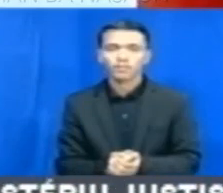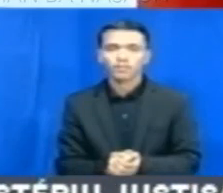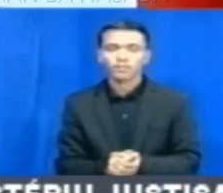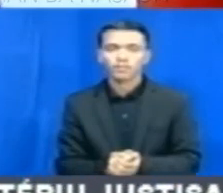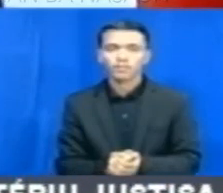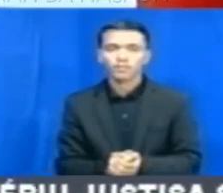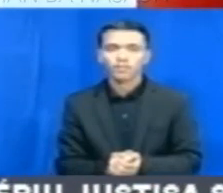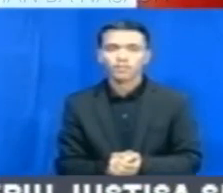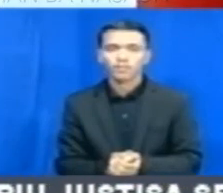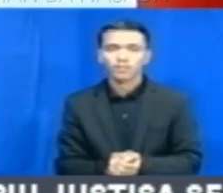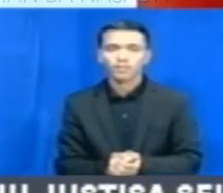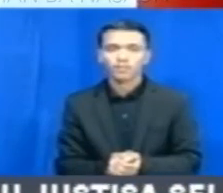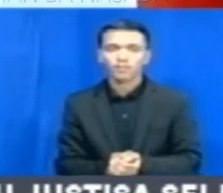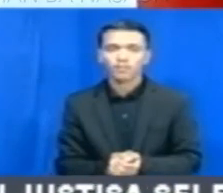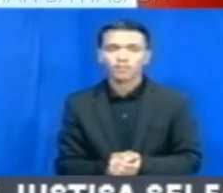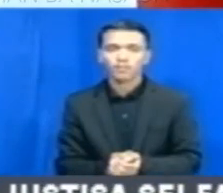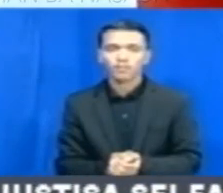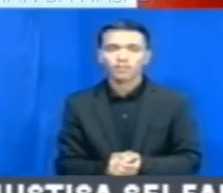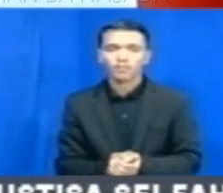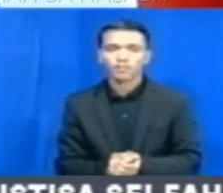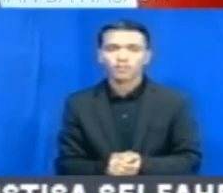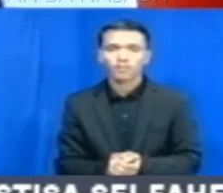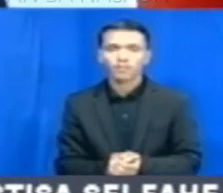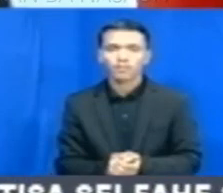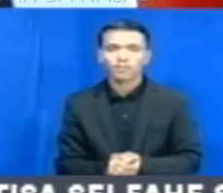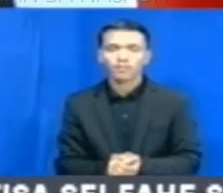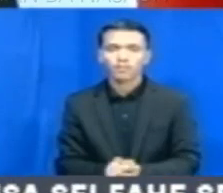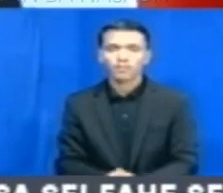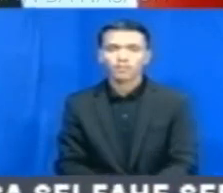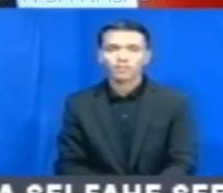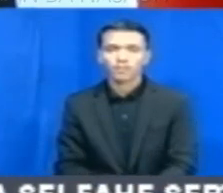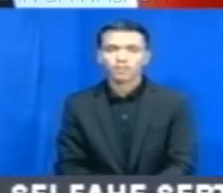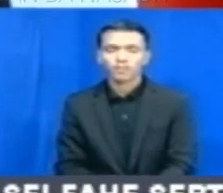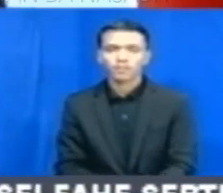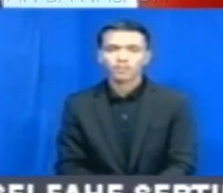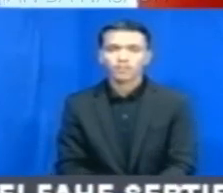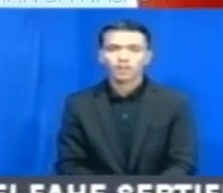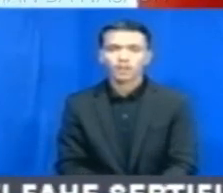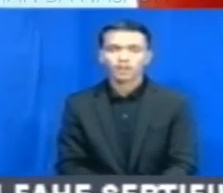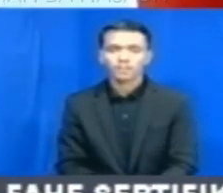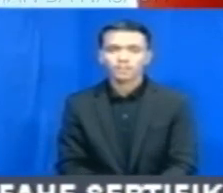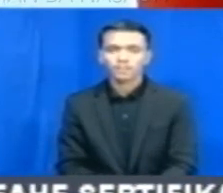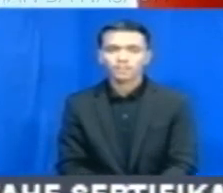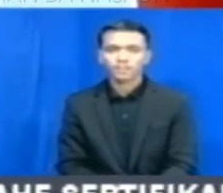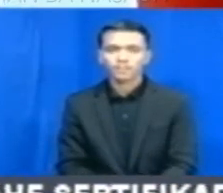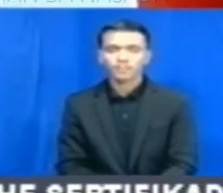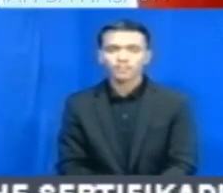berekspresi, berpendapat, karena itu merupakan sumber daripada demokrasi.